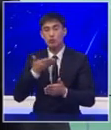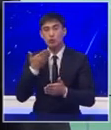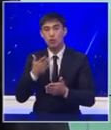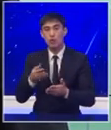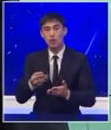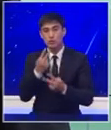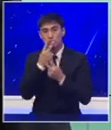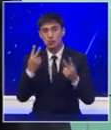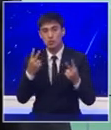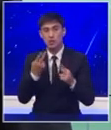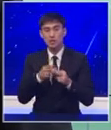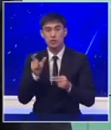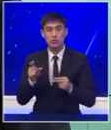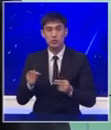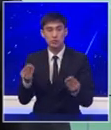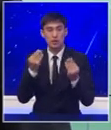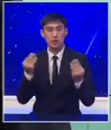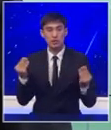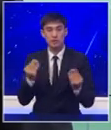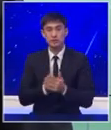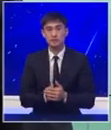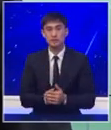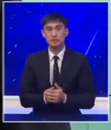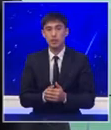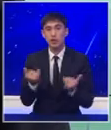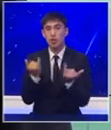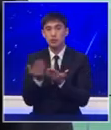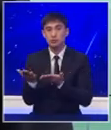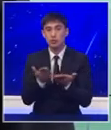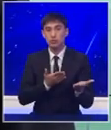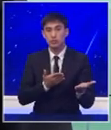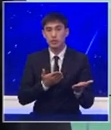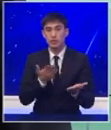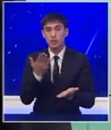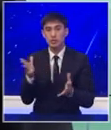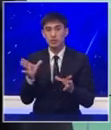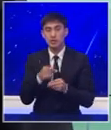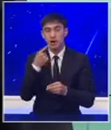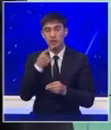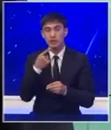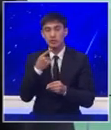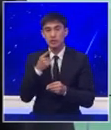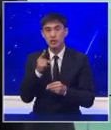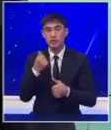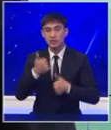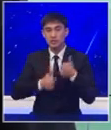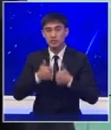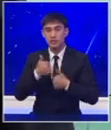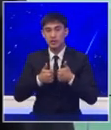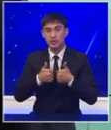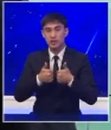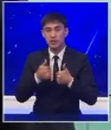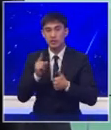смотрят. Конечно, это люди очень прекрасные, гостеприимные. Если мы говорим на соревнования, то,